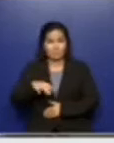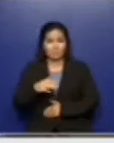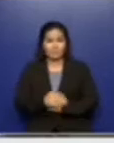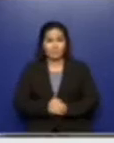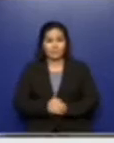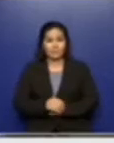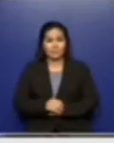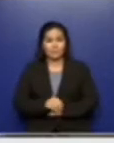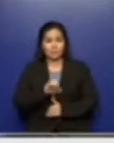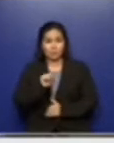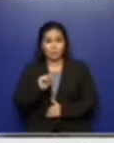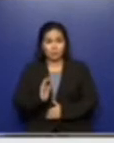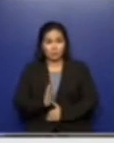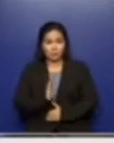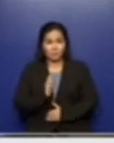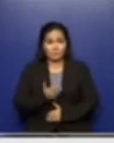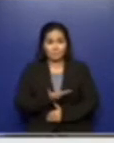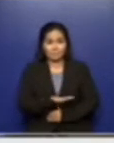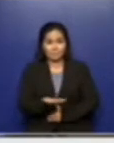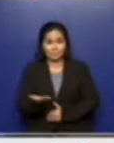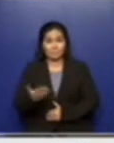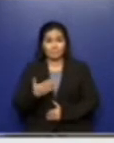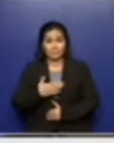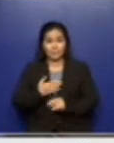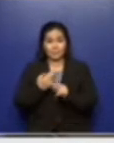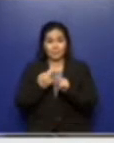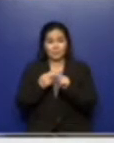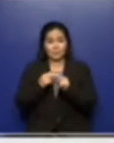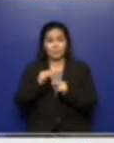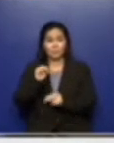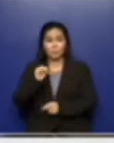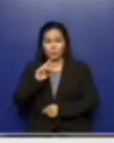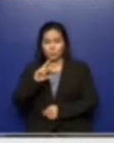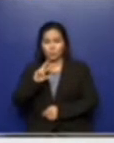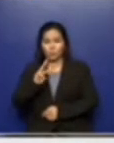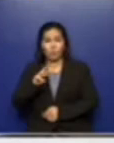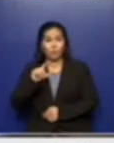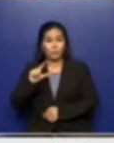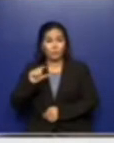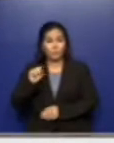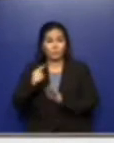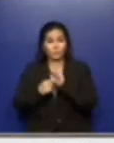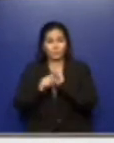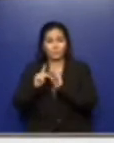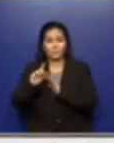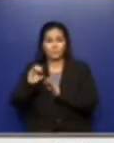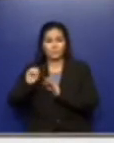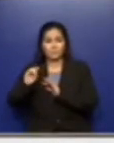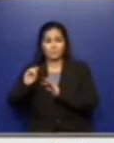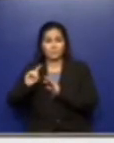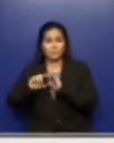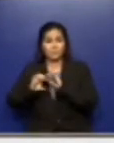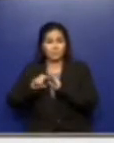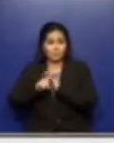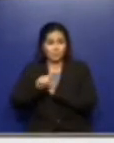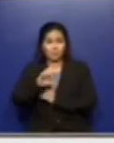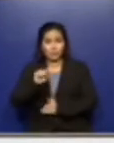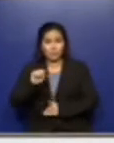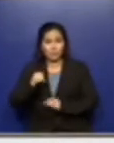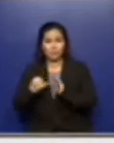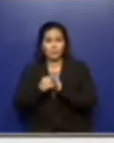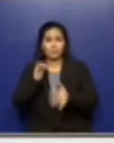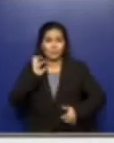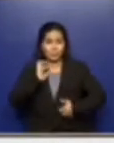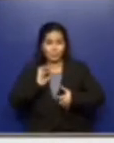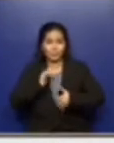มาชิกผู้ทรงเกียรติกับผมในวนศักดิ์บัวรุ่งงามส.ส.จังหวัดลพบุรีการ